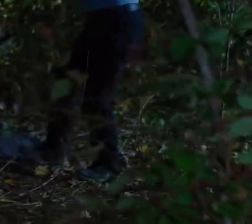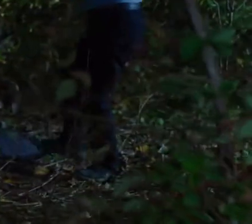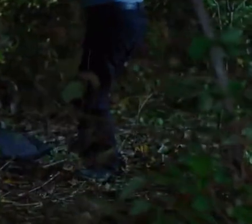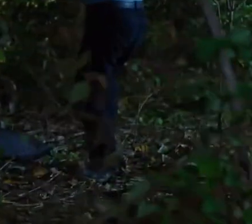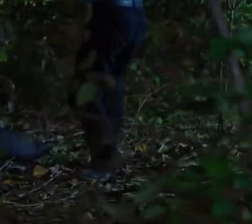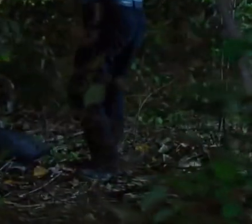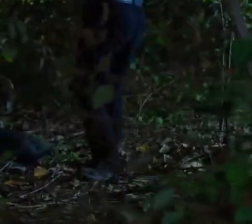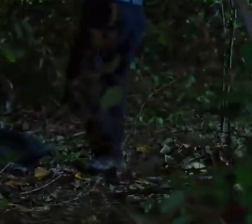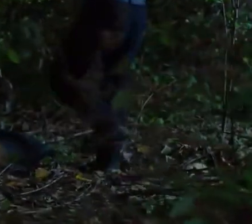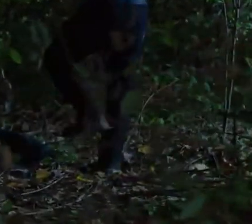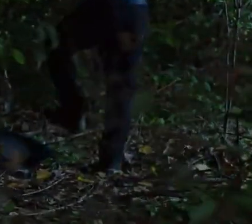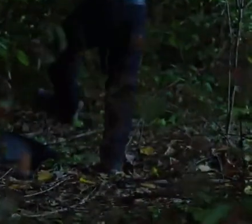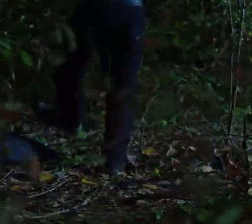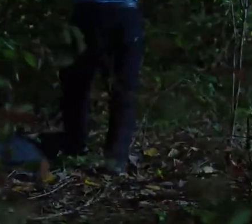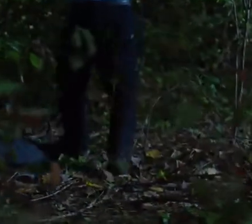Aysu yere uzanmış.